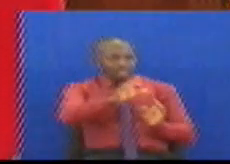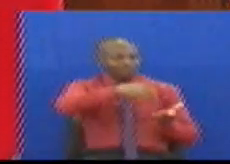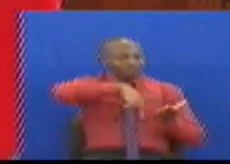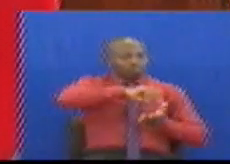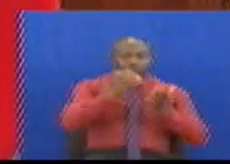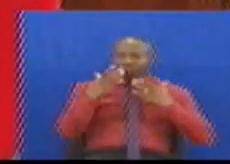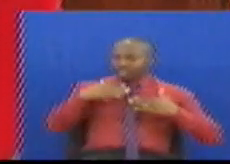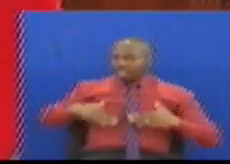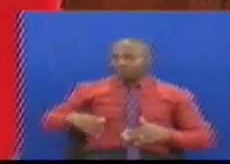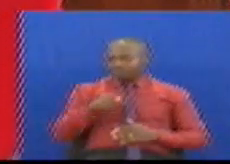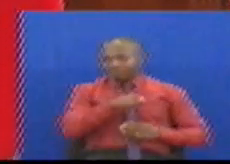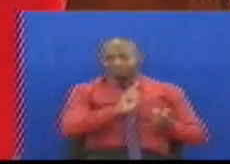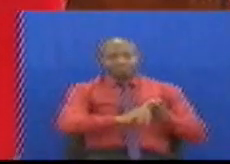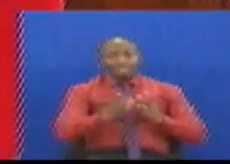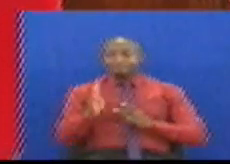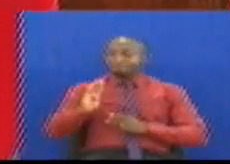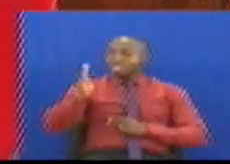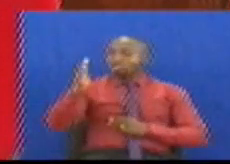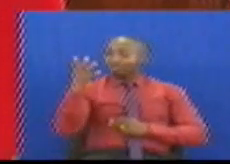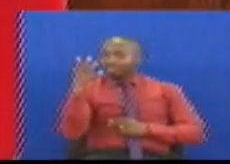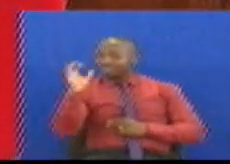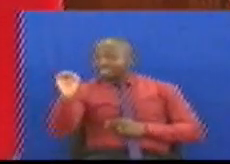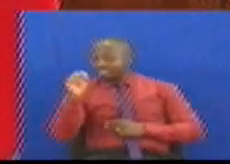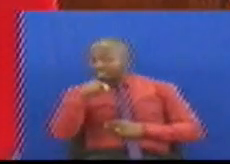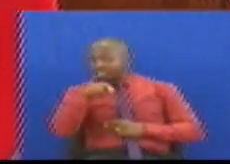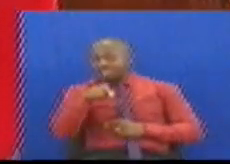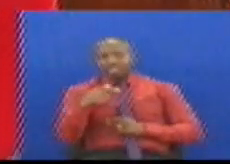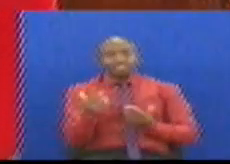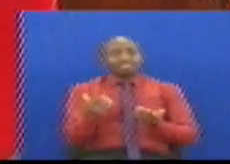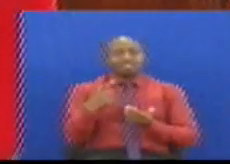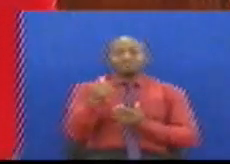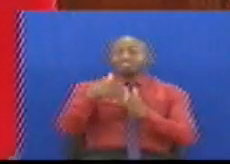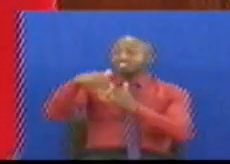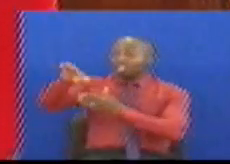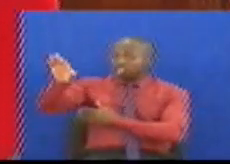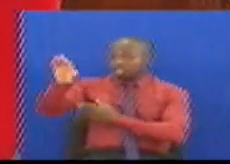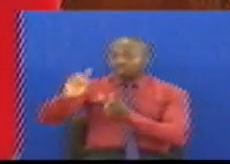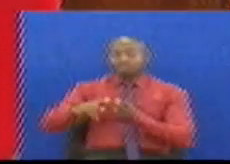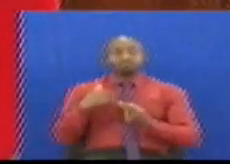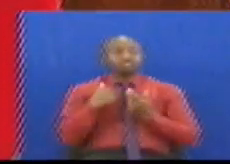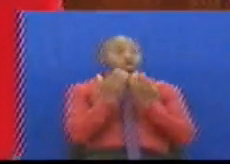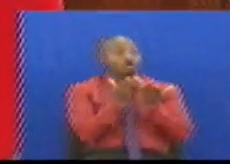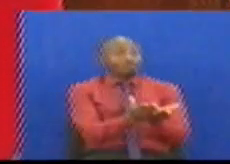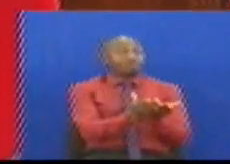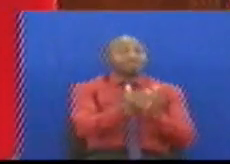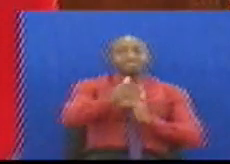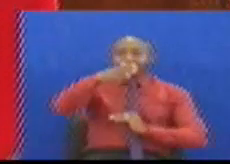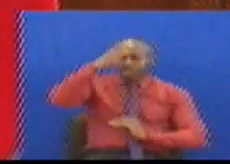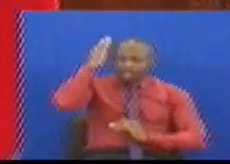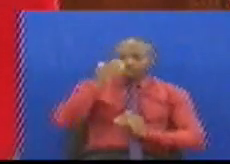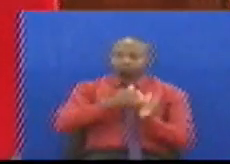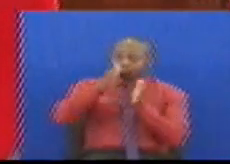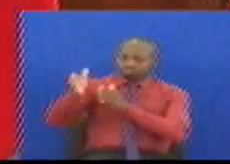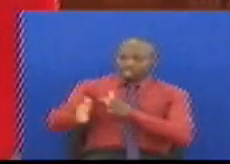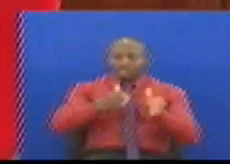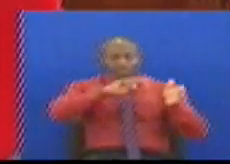afya. Bilioni 50. Fedha hizi Mheshimiwa Naibu Spika ni fedha za nje. Ningeomba serikali kuwa na mkakati